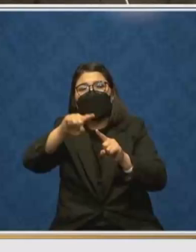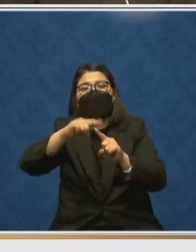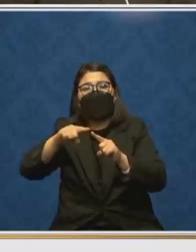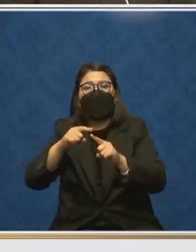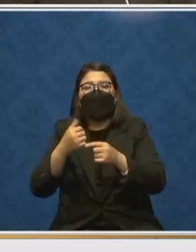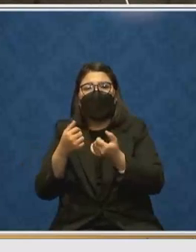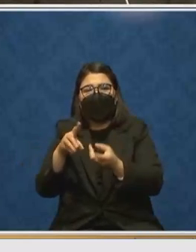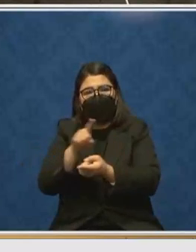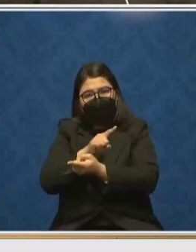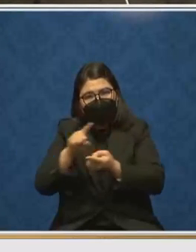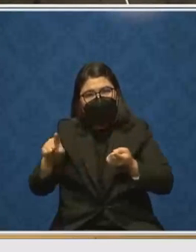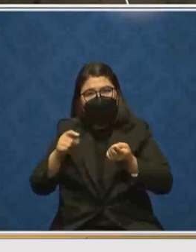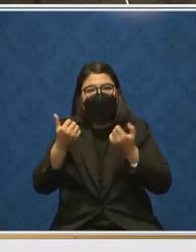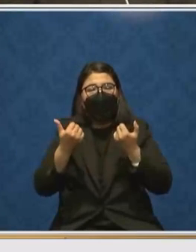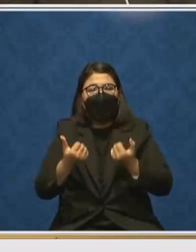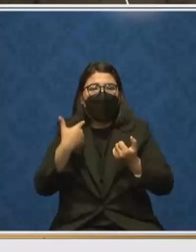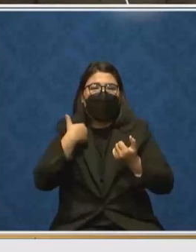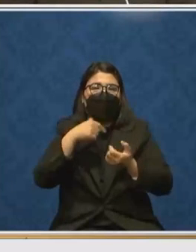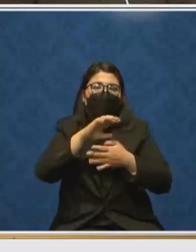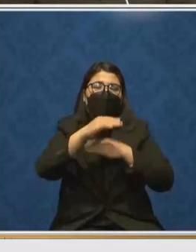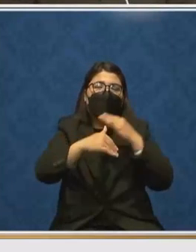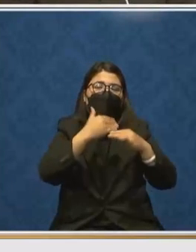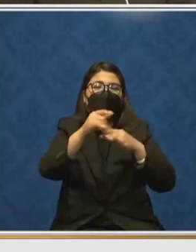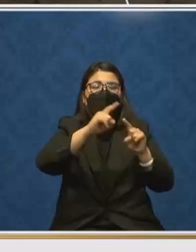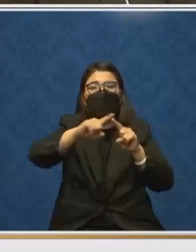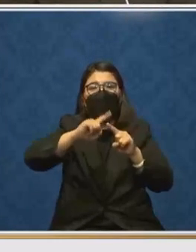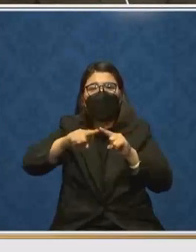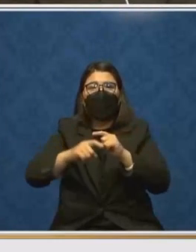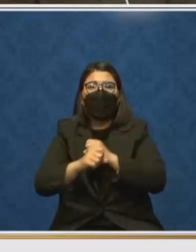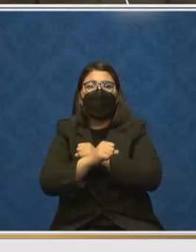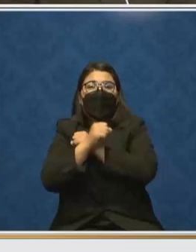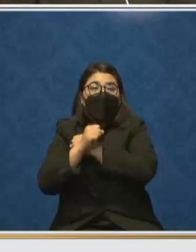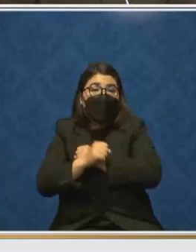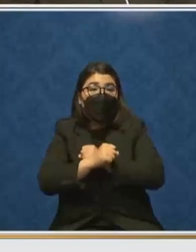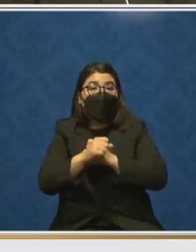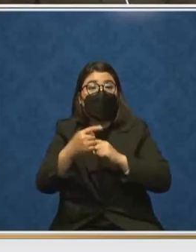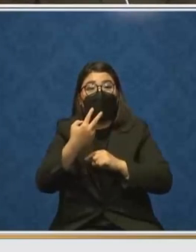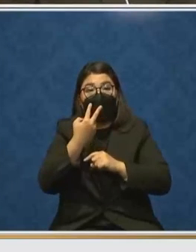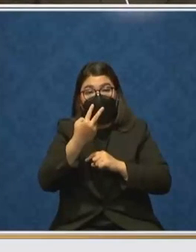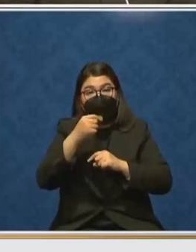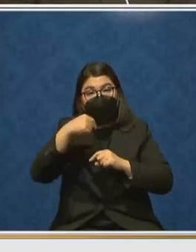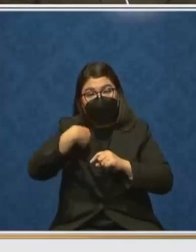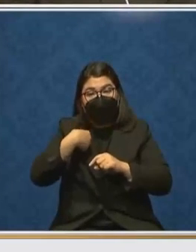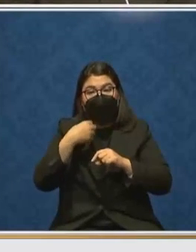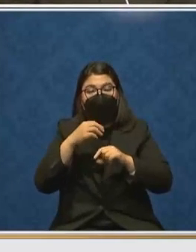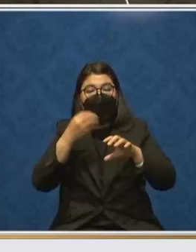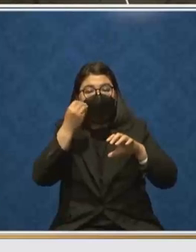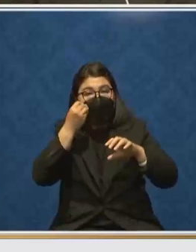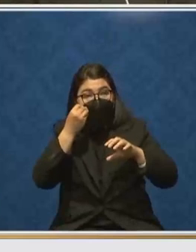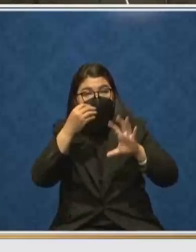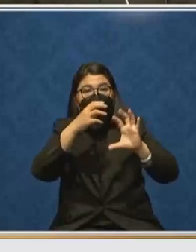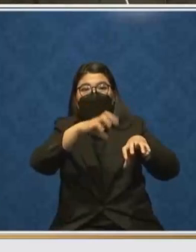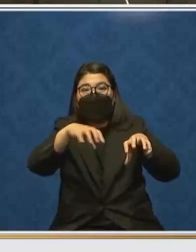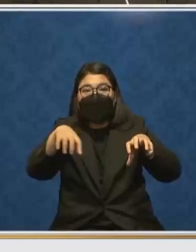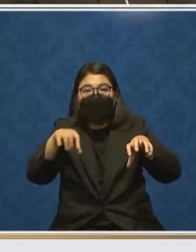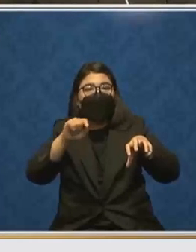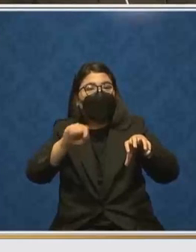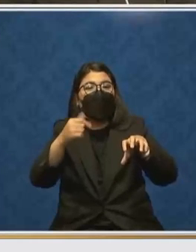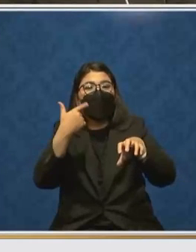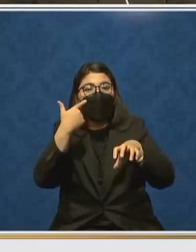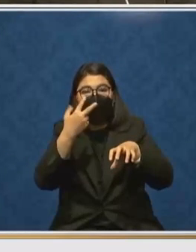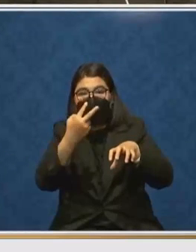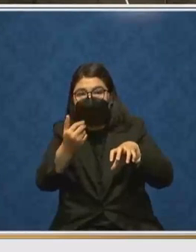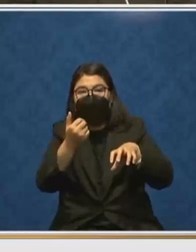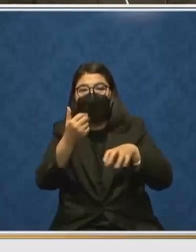โครงสร้างพื้นฐานสิ่งอำนวยความสะดวกและความปลอดภัยเพื่อยกระดับความน่าอยู่ของเมืองโดยใช้แผนผังภูมินิเวศเ